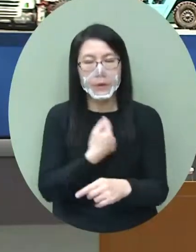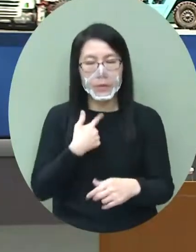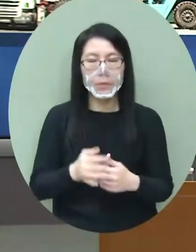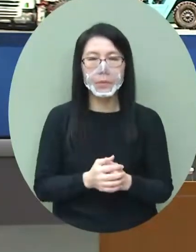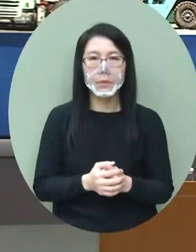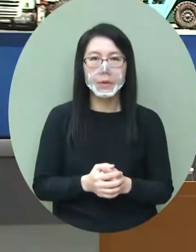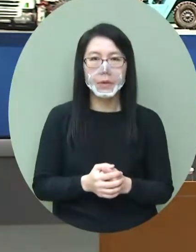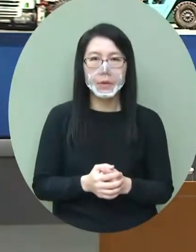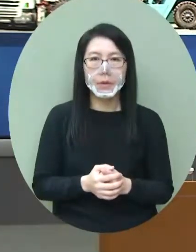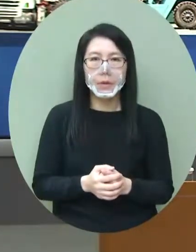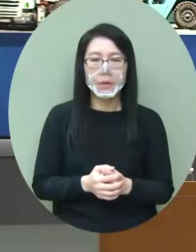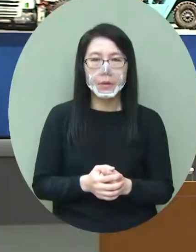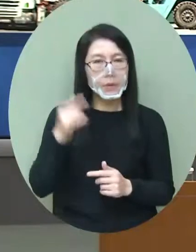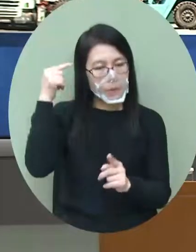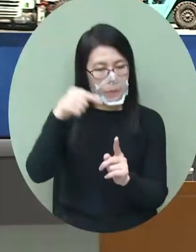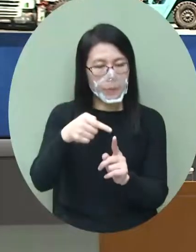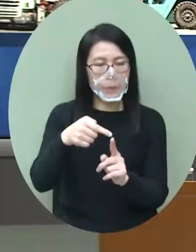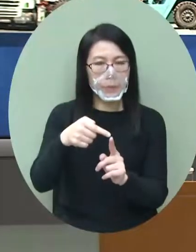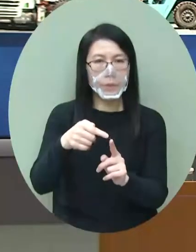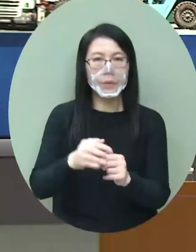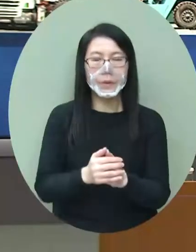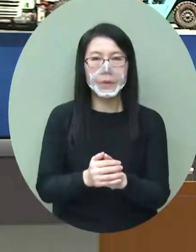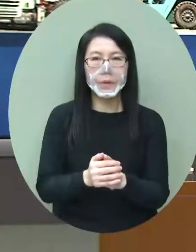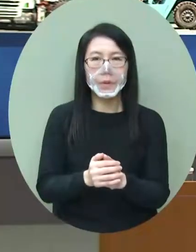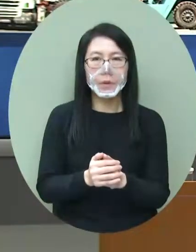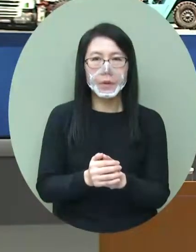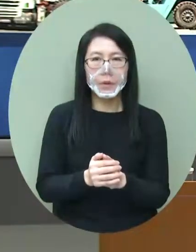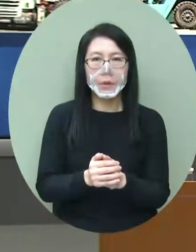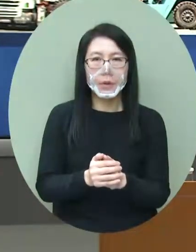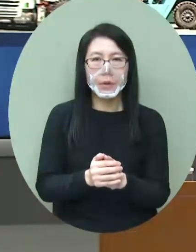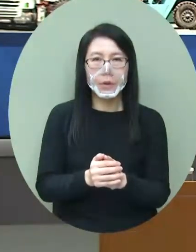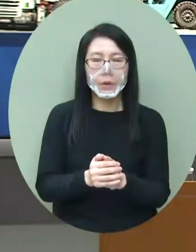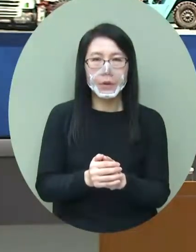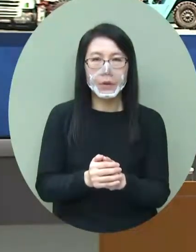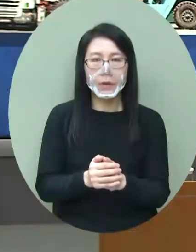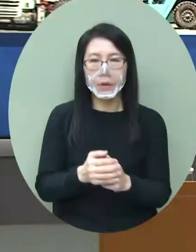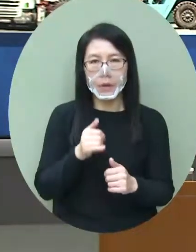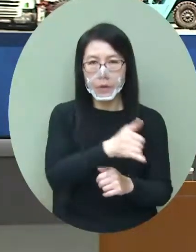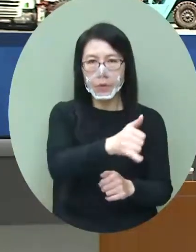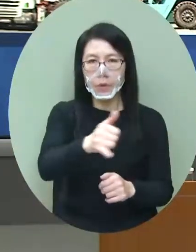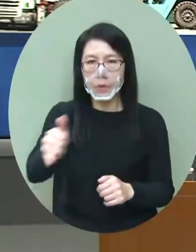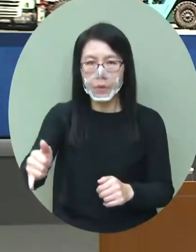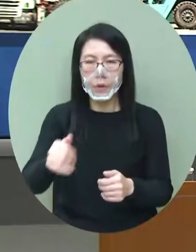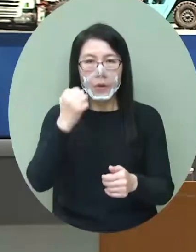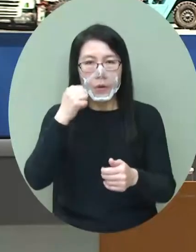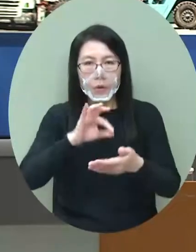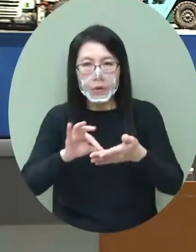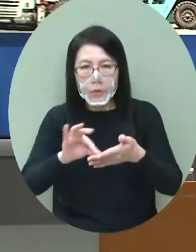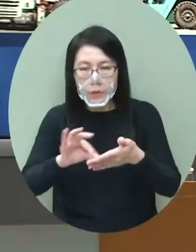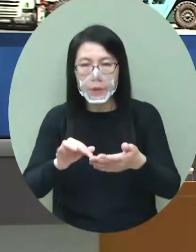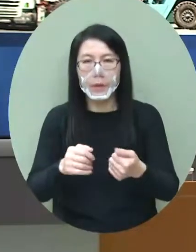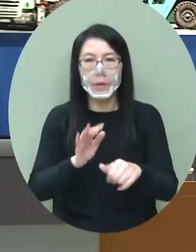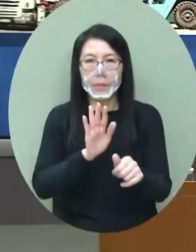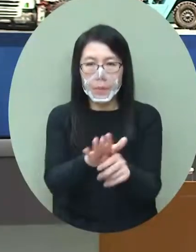所以他们是可以在老人的院舍来接种疫苗，我们就会派出接种人